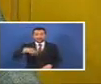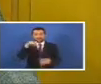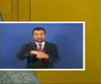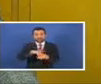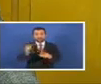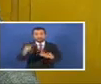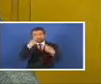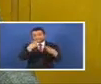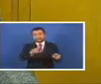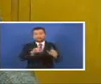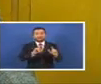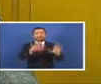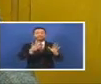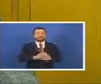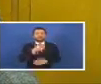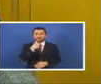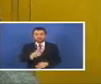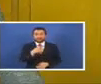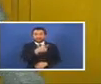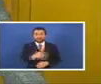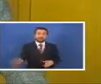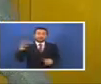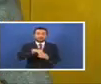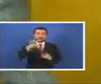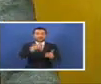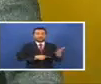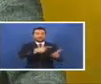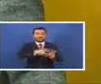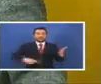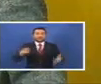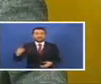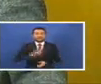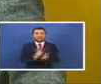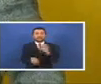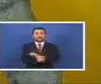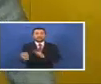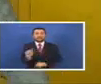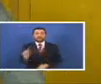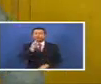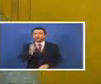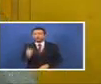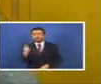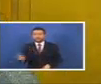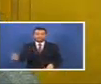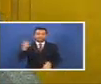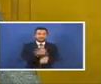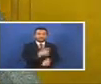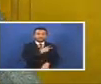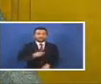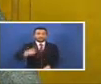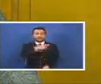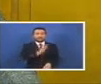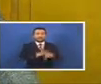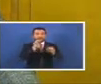sonuçlarını yok sayıp komple iptal edip yerine memur olarak atadığınız insanların